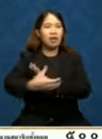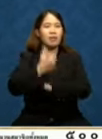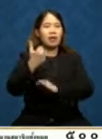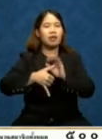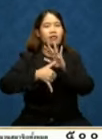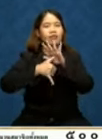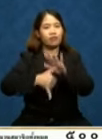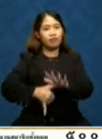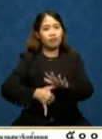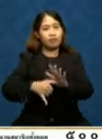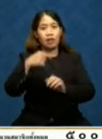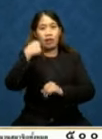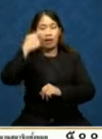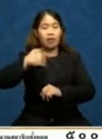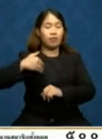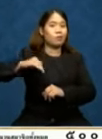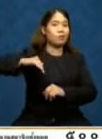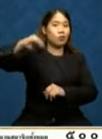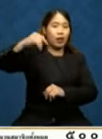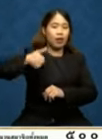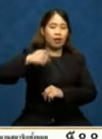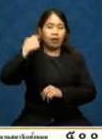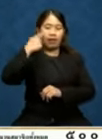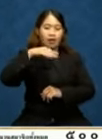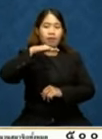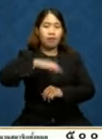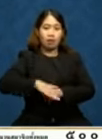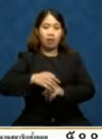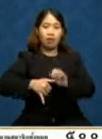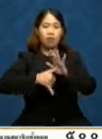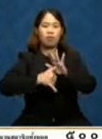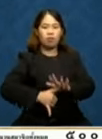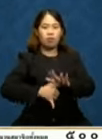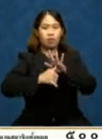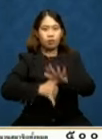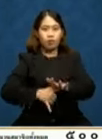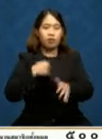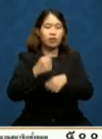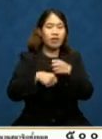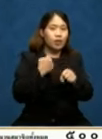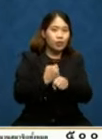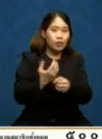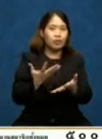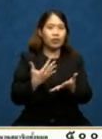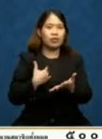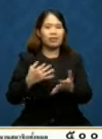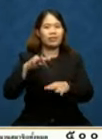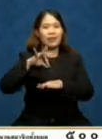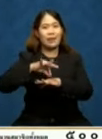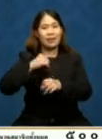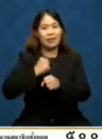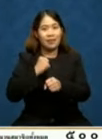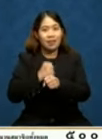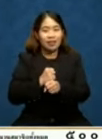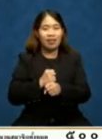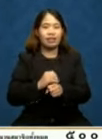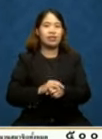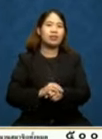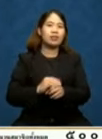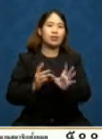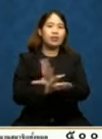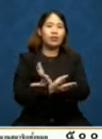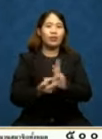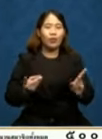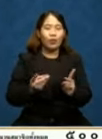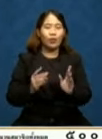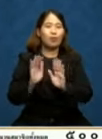ขี่คนที่เล็กกว่าครับไม่ว่าด้วยอายุตำแหน่งหน้าที่การงานหรือสภาพสังคมฐานะต่างๆมันอยู่